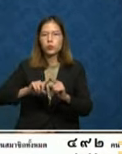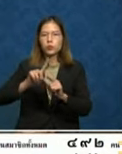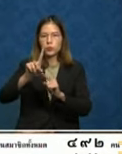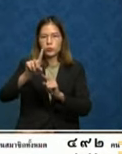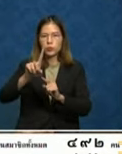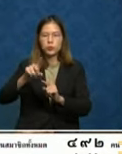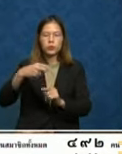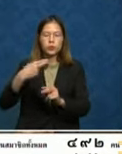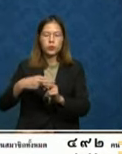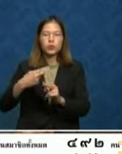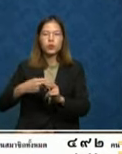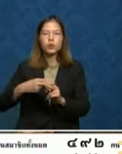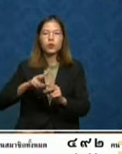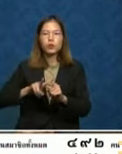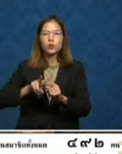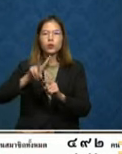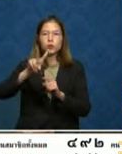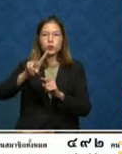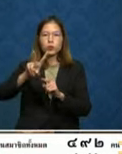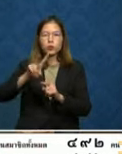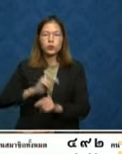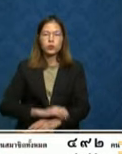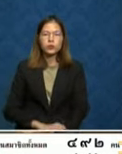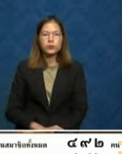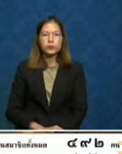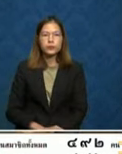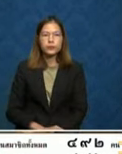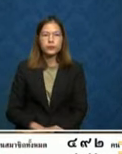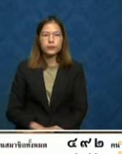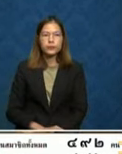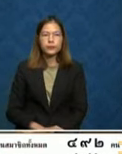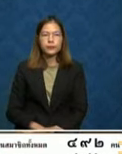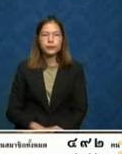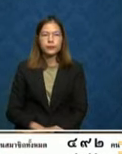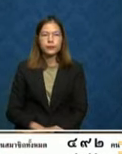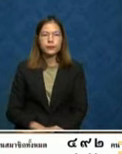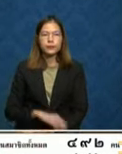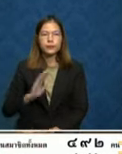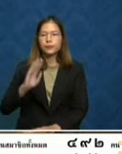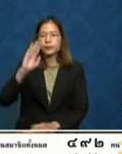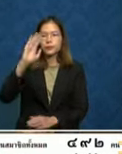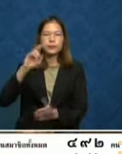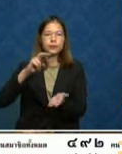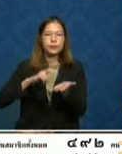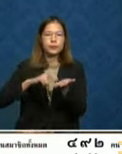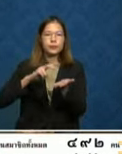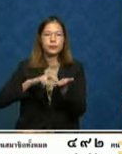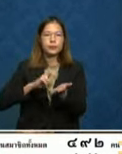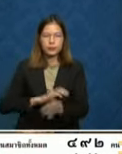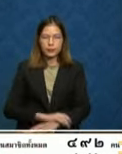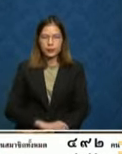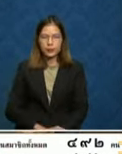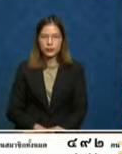เหรือง 2ท่านเต็มบุญศรีธัญรัตน์ 2ท่านครับขอผู้รับรองด้วยครับ